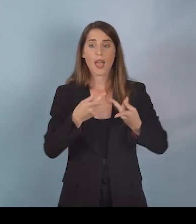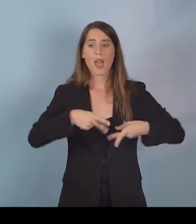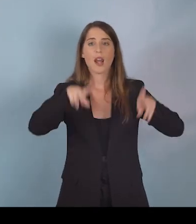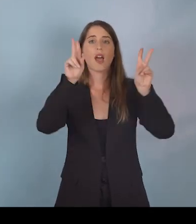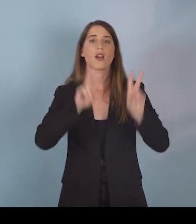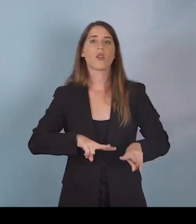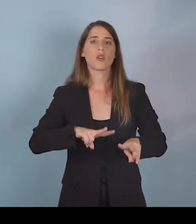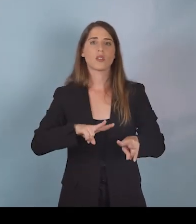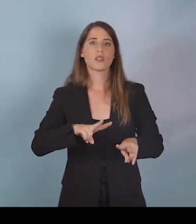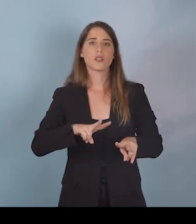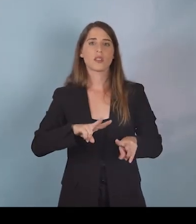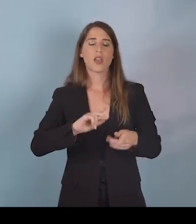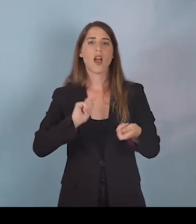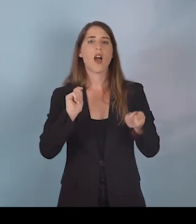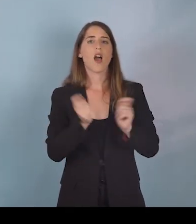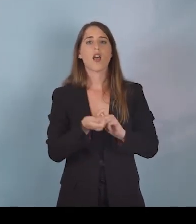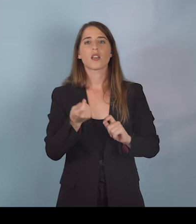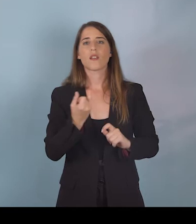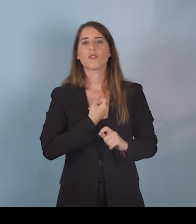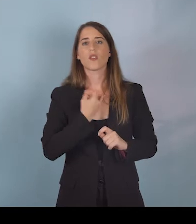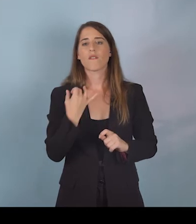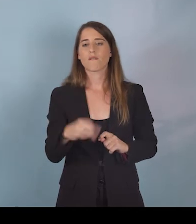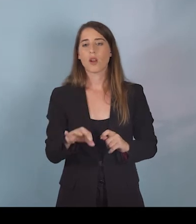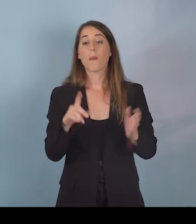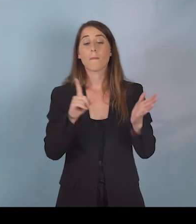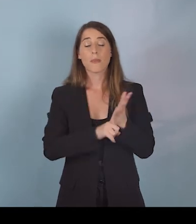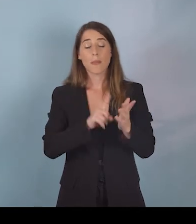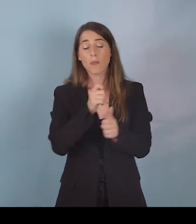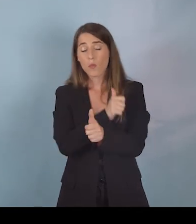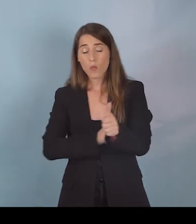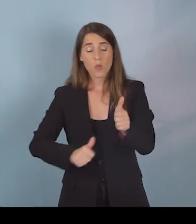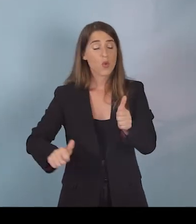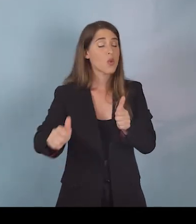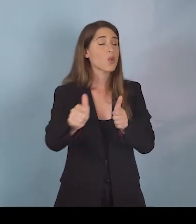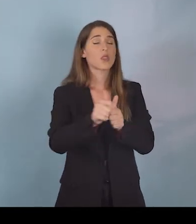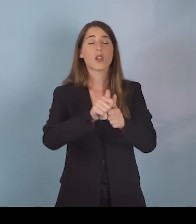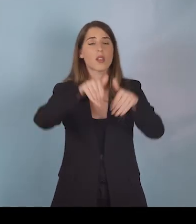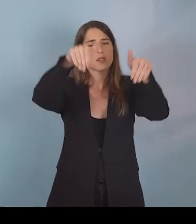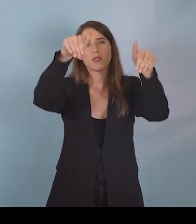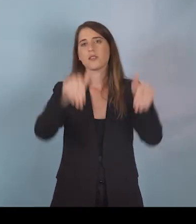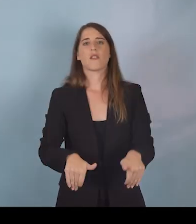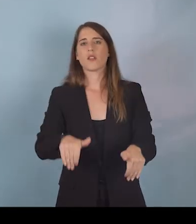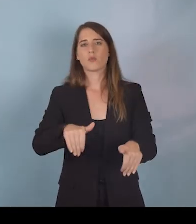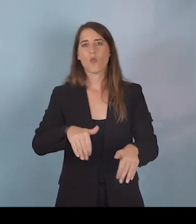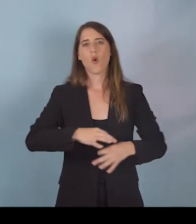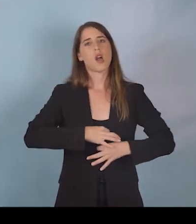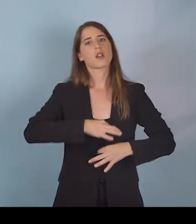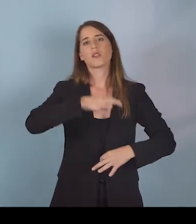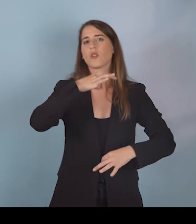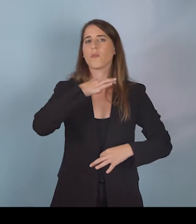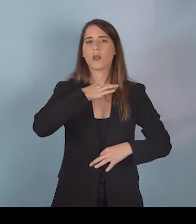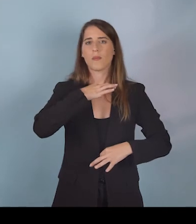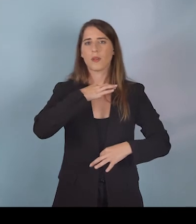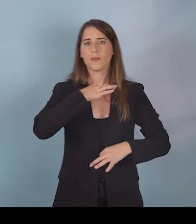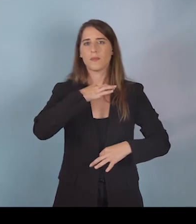αφορούν στην αναγνώριση ταυτότητας φύλου, πρέπει πρώτα απ' όλα να σέβονται την αξιοπρέπεια του